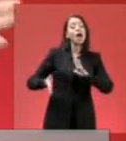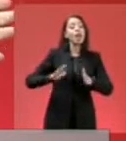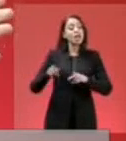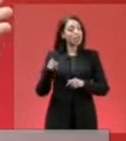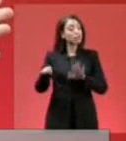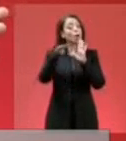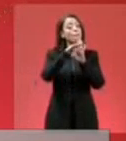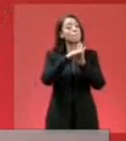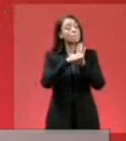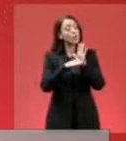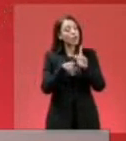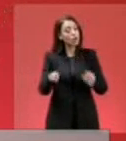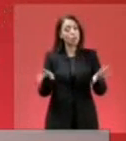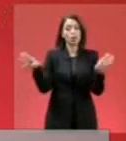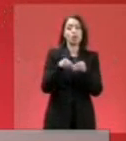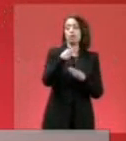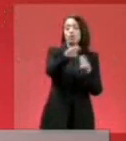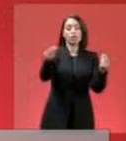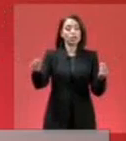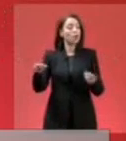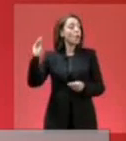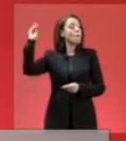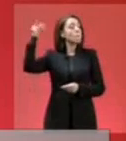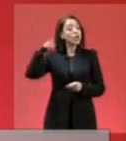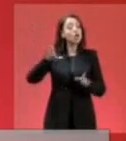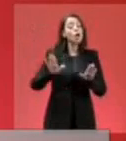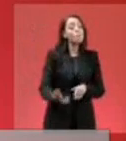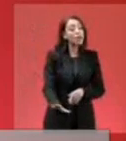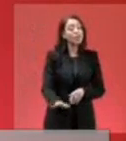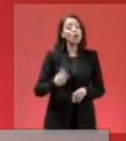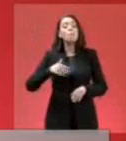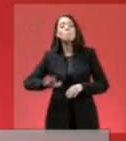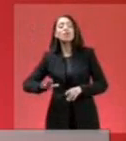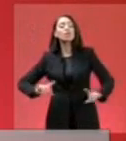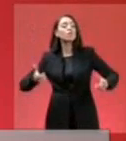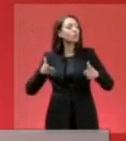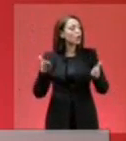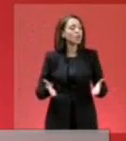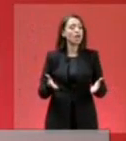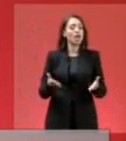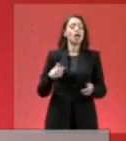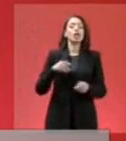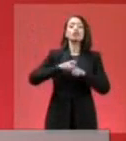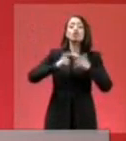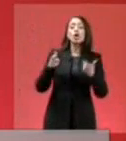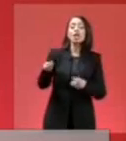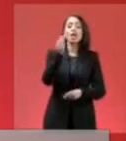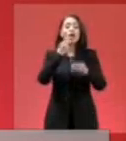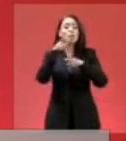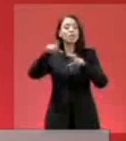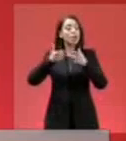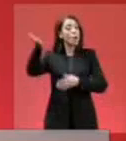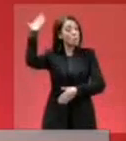στα προγράμματα για την ανθρωπιστική κρίση, στην πολιτική για το παιδί, για την παιδική φτώχεια, στα σχολικά γεύματα, εκεί όπου οι